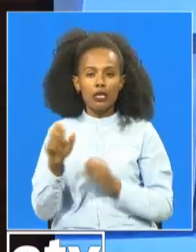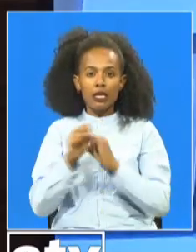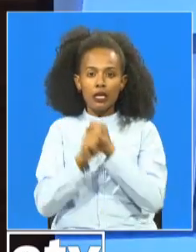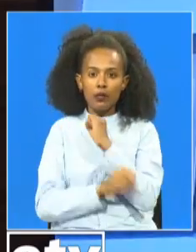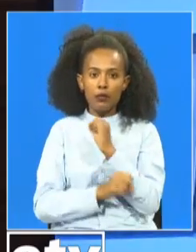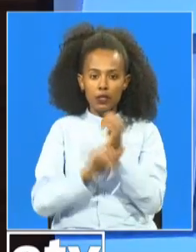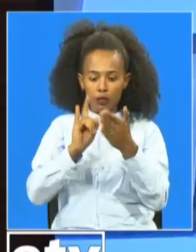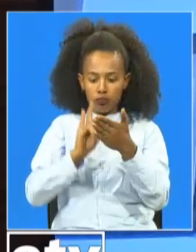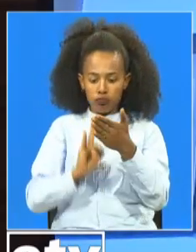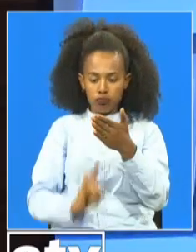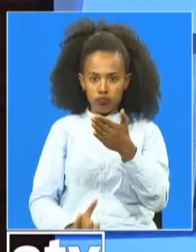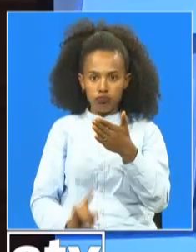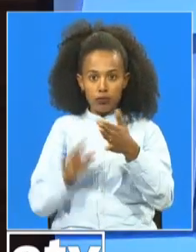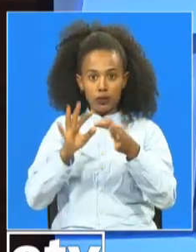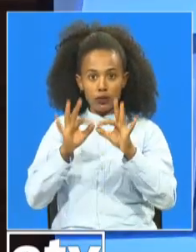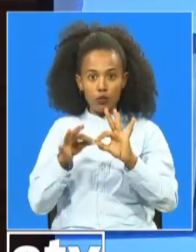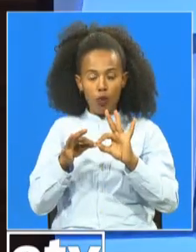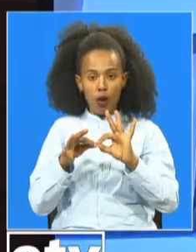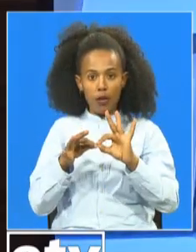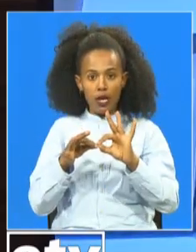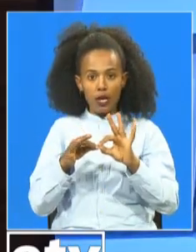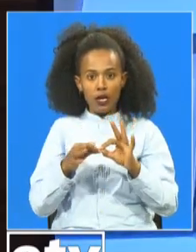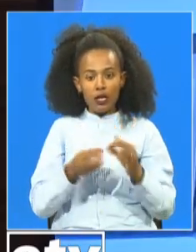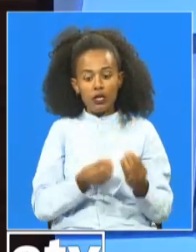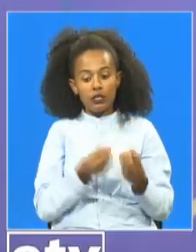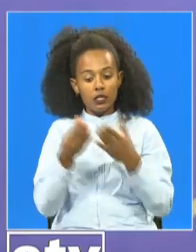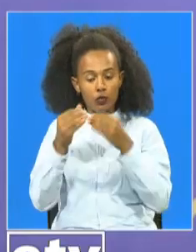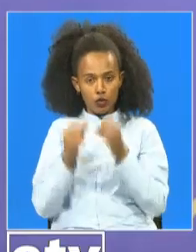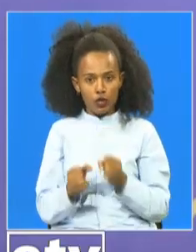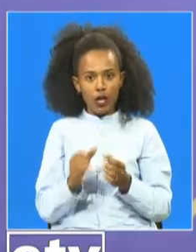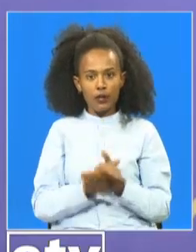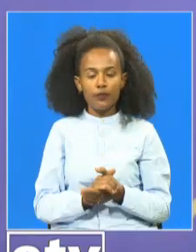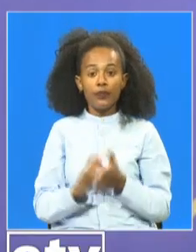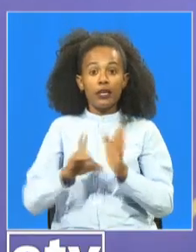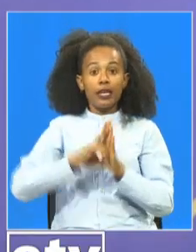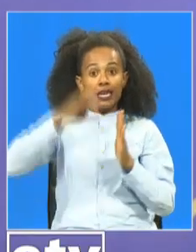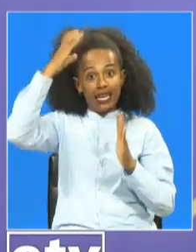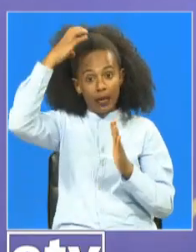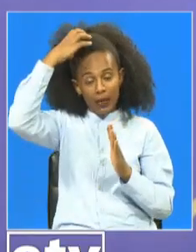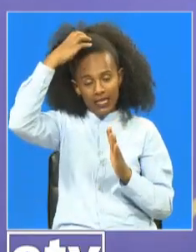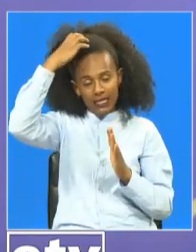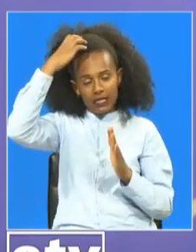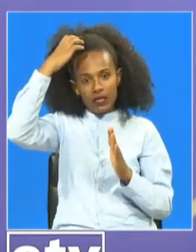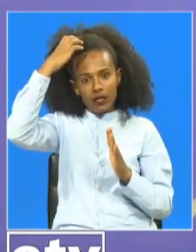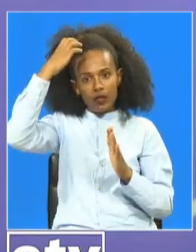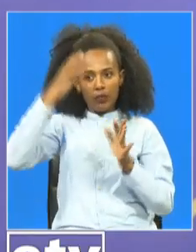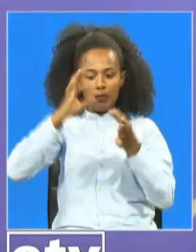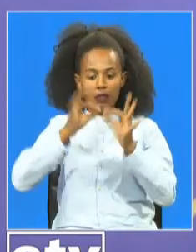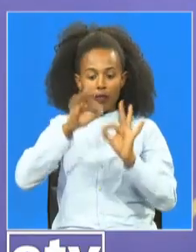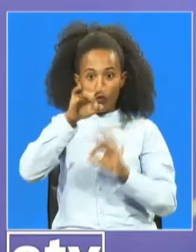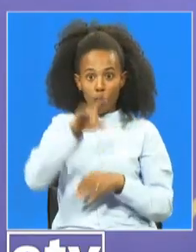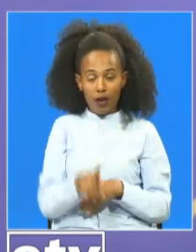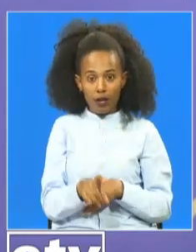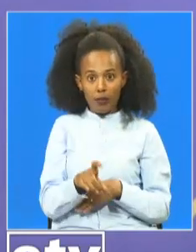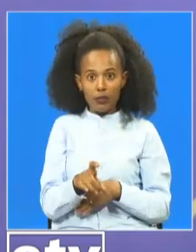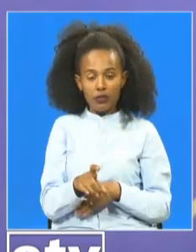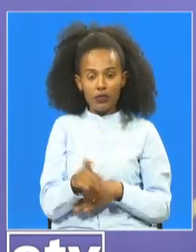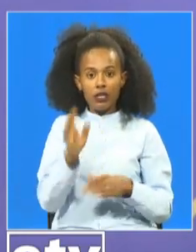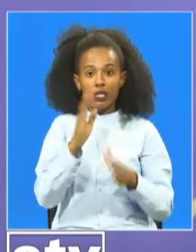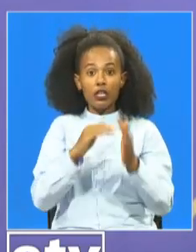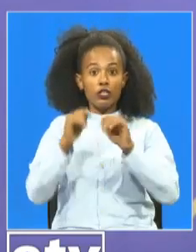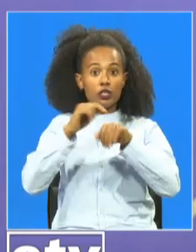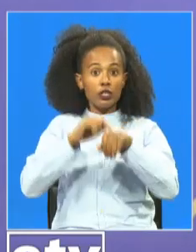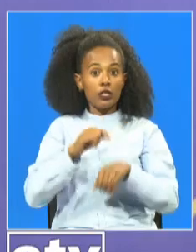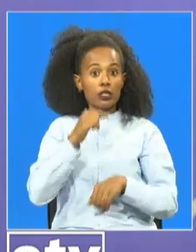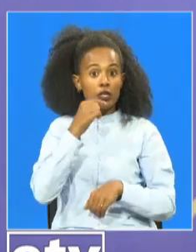የተመሰረተ ትንተናና ትርጓሜ ሊሰጠው ይችላል ማለት ነው። ህገ መንግስት መተርጎም አለበት፣ ለችግር